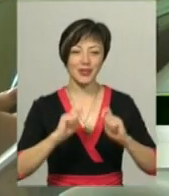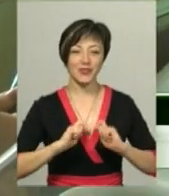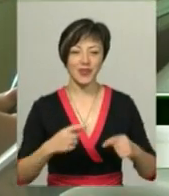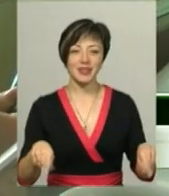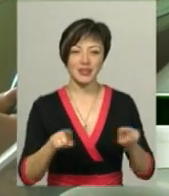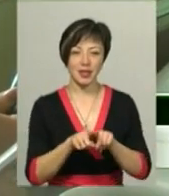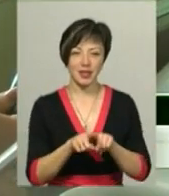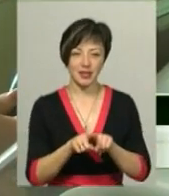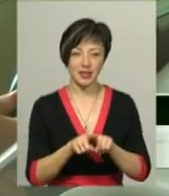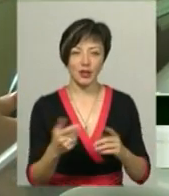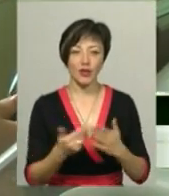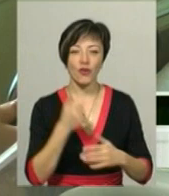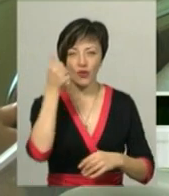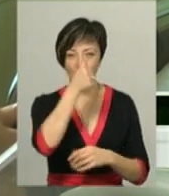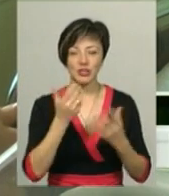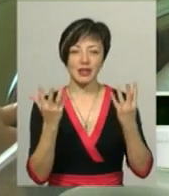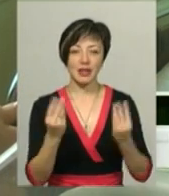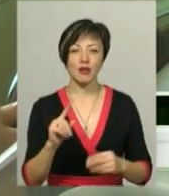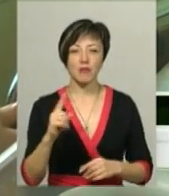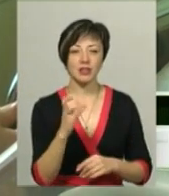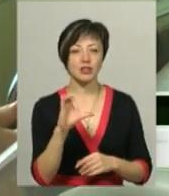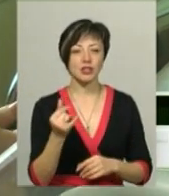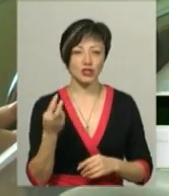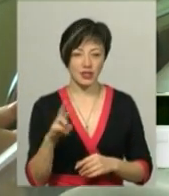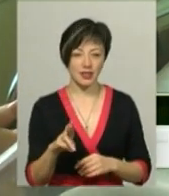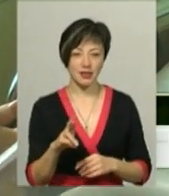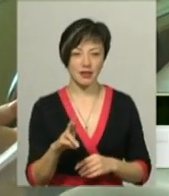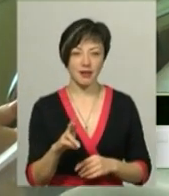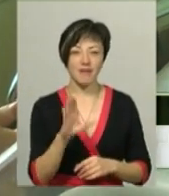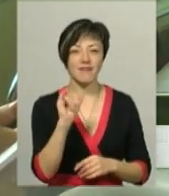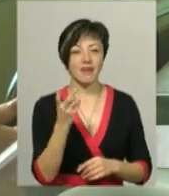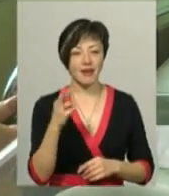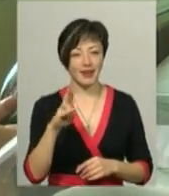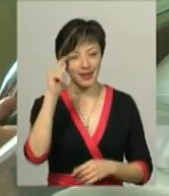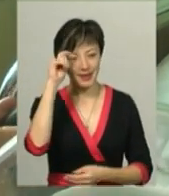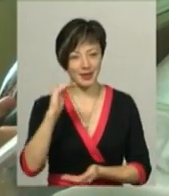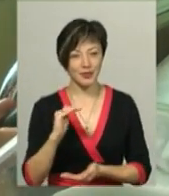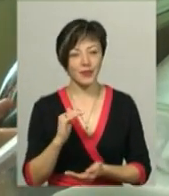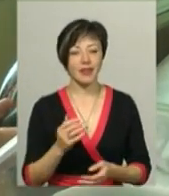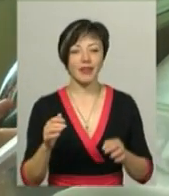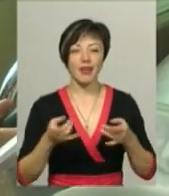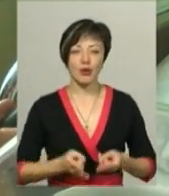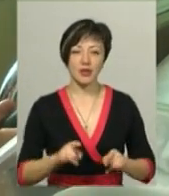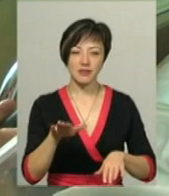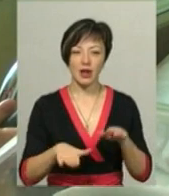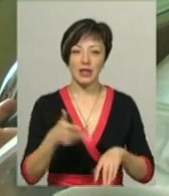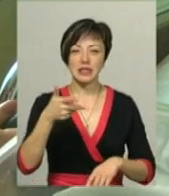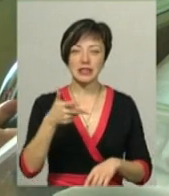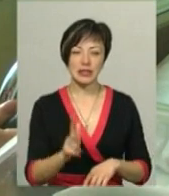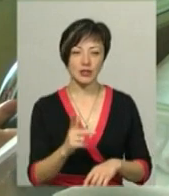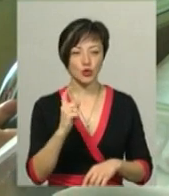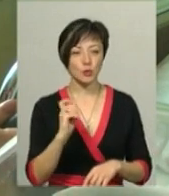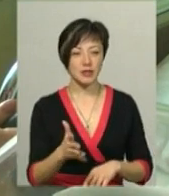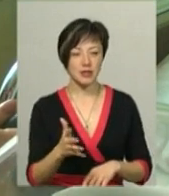такий в новорічний день, 1 січня, Ванюшку. Ми народилися з вагою